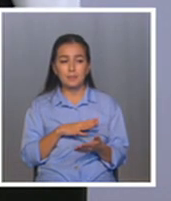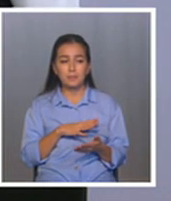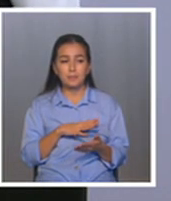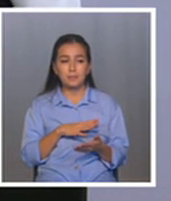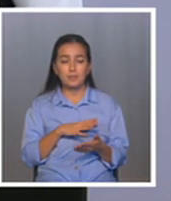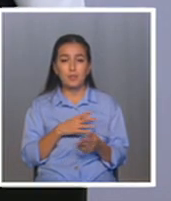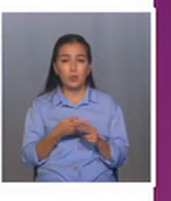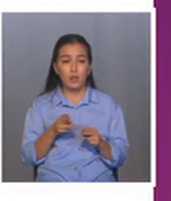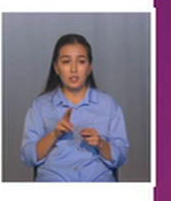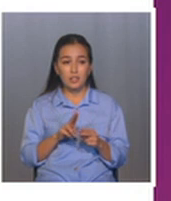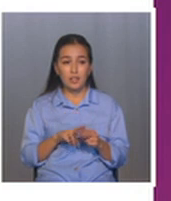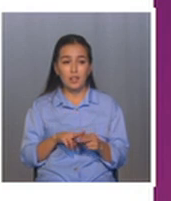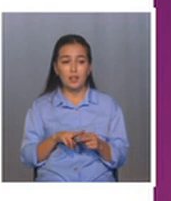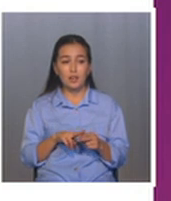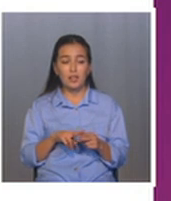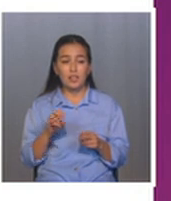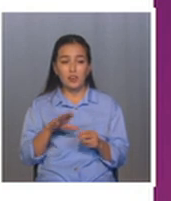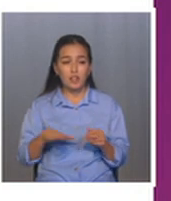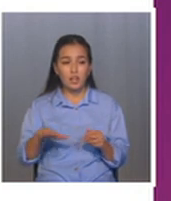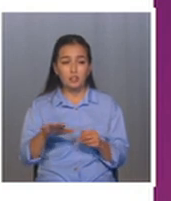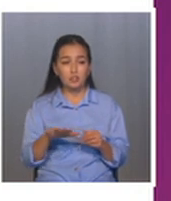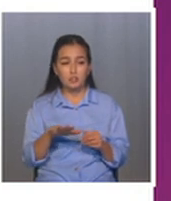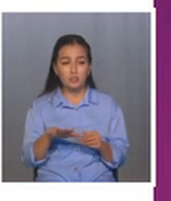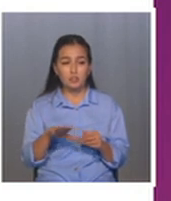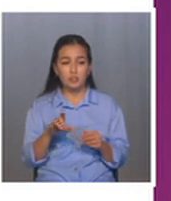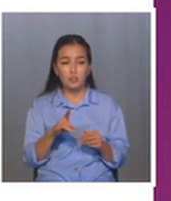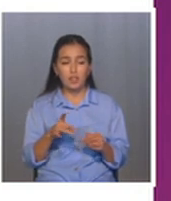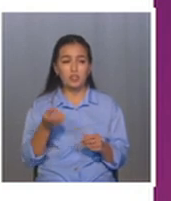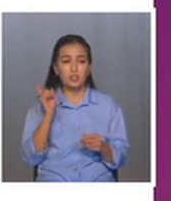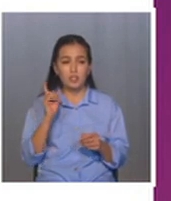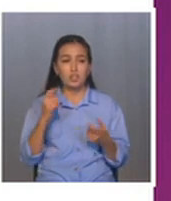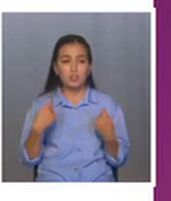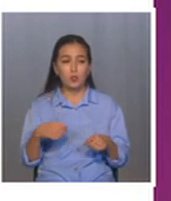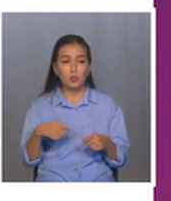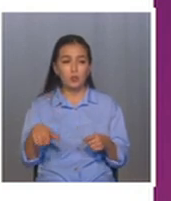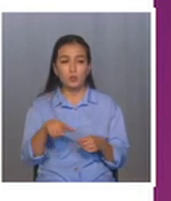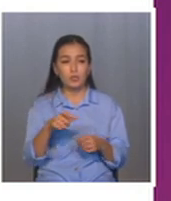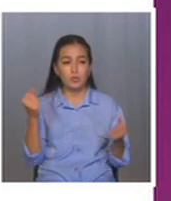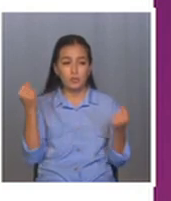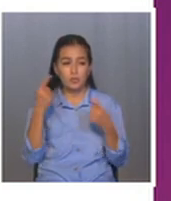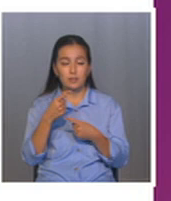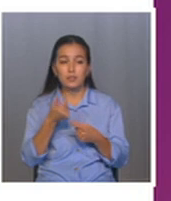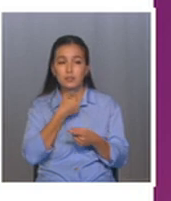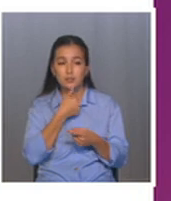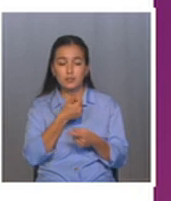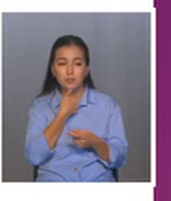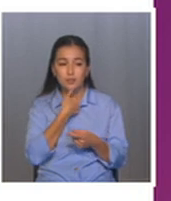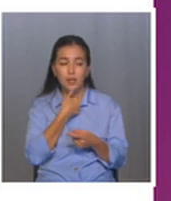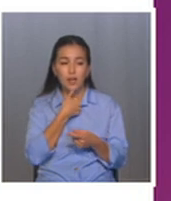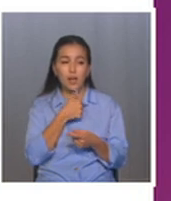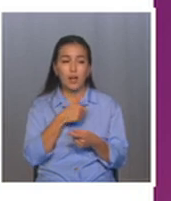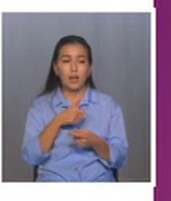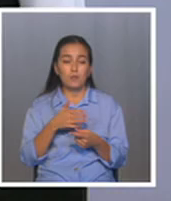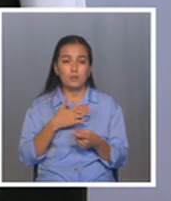Олай болса, Еуразияның бойындағы ежелгі сауда жолдарын анықтап білейік. Біздің